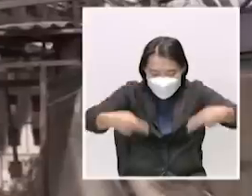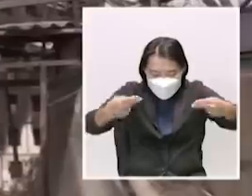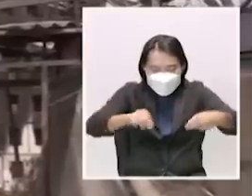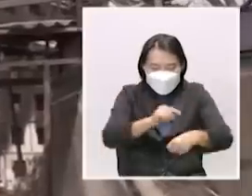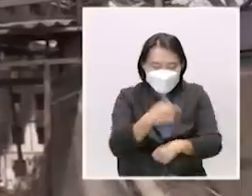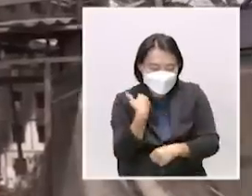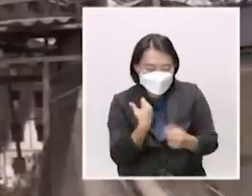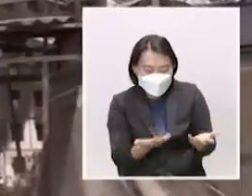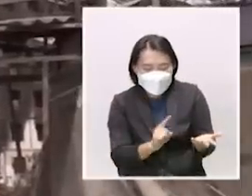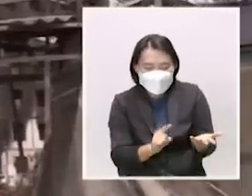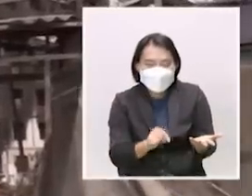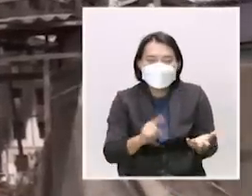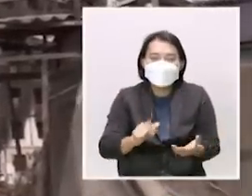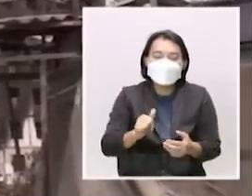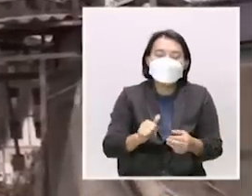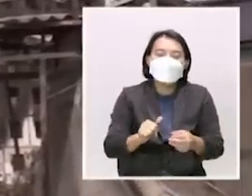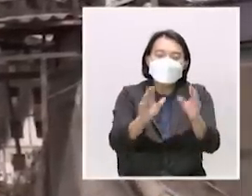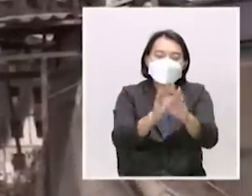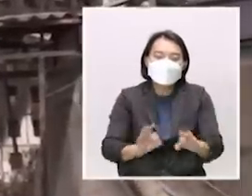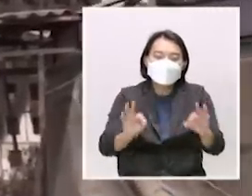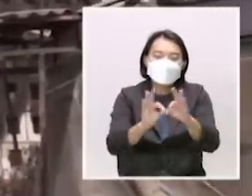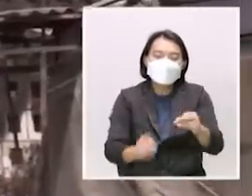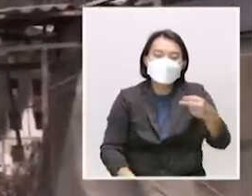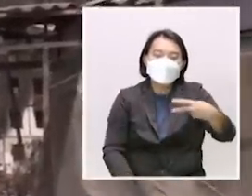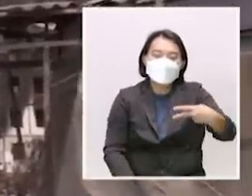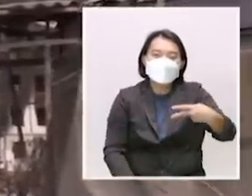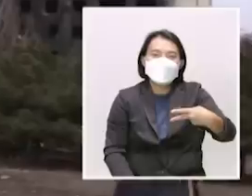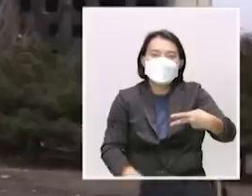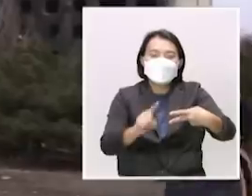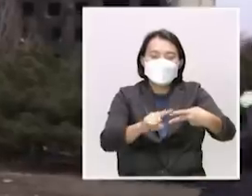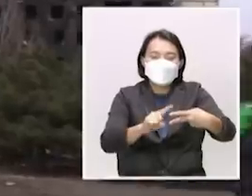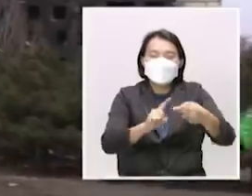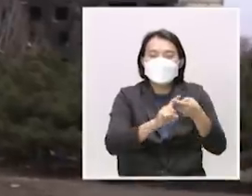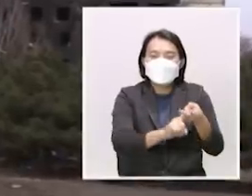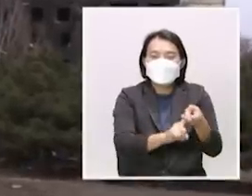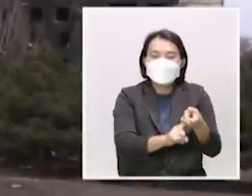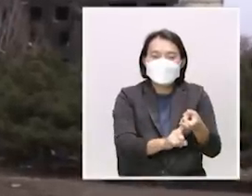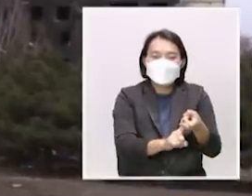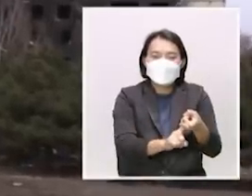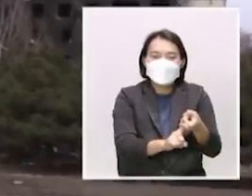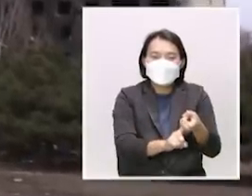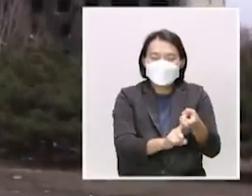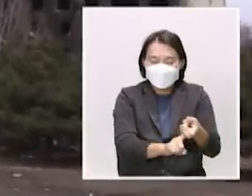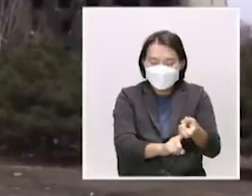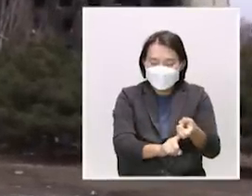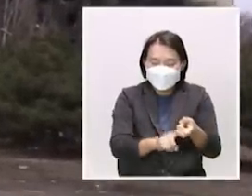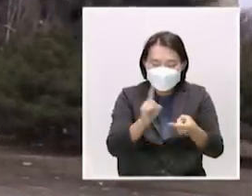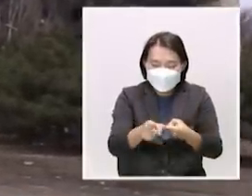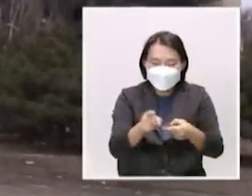ศพ์